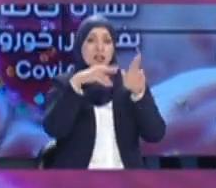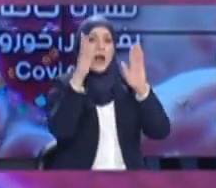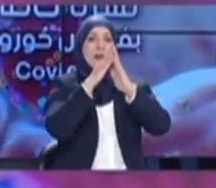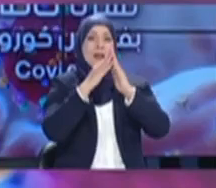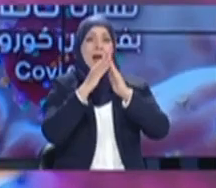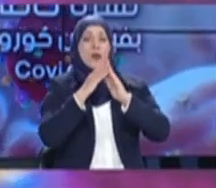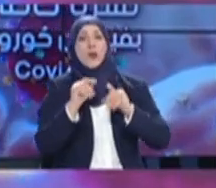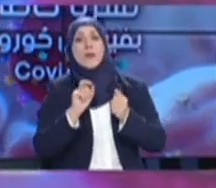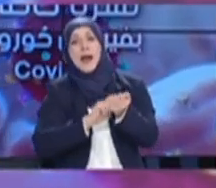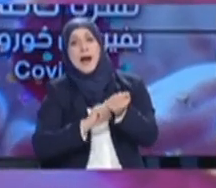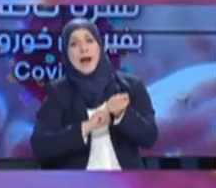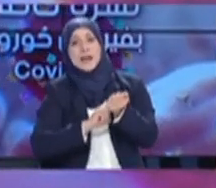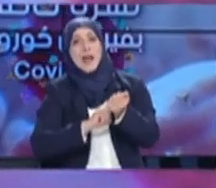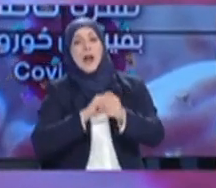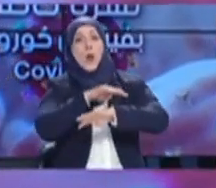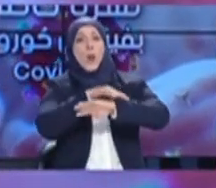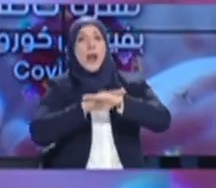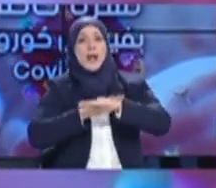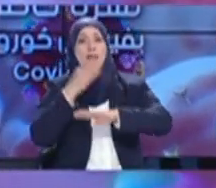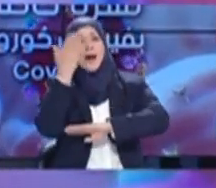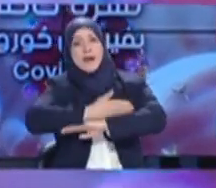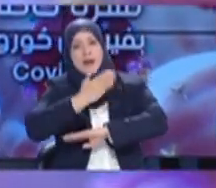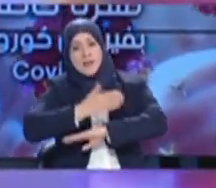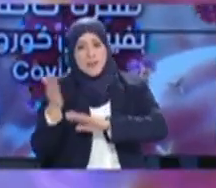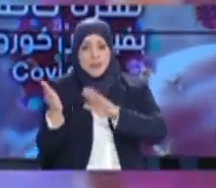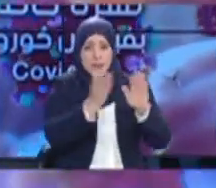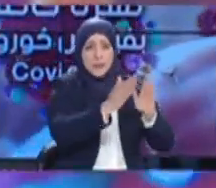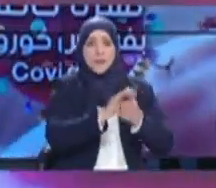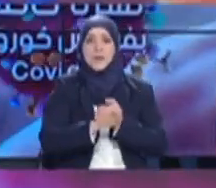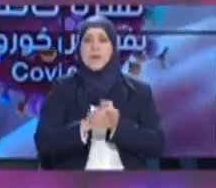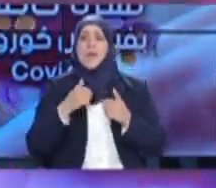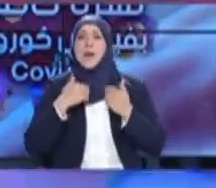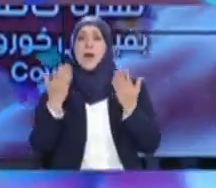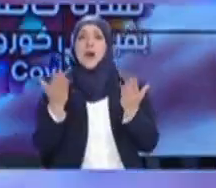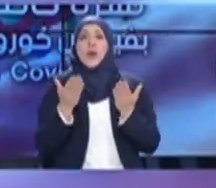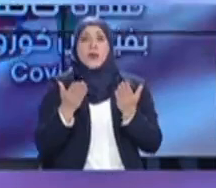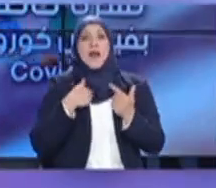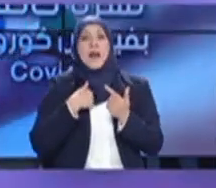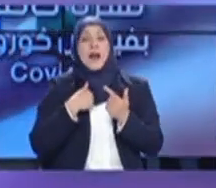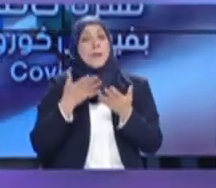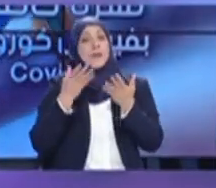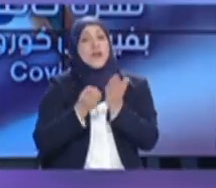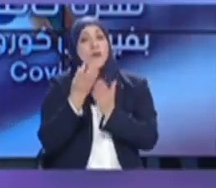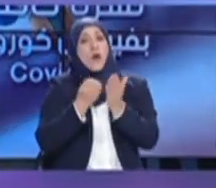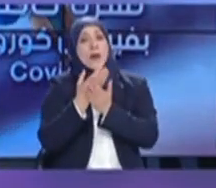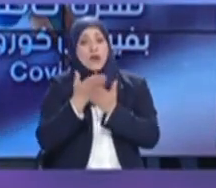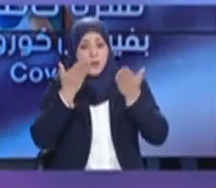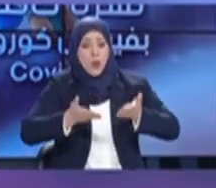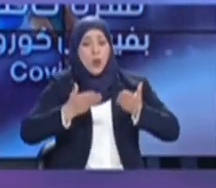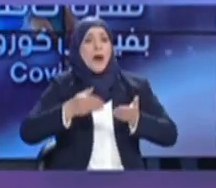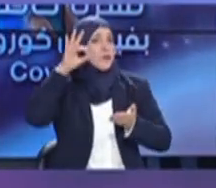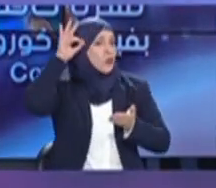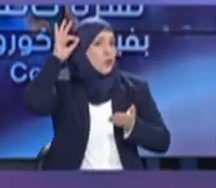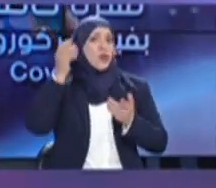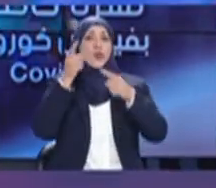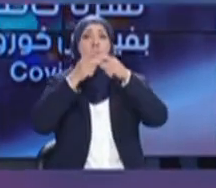وهو من متسكني قفصة. إذا كما قلت نتحدث عن المستورد والمحلي، علاش لنقول عن